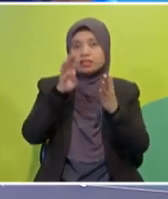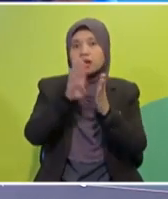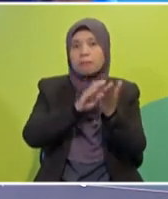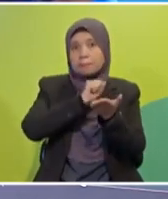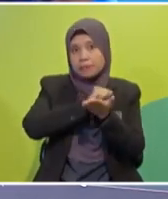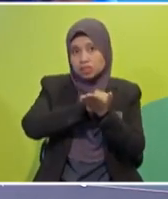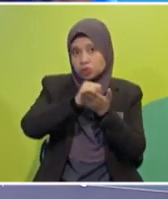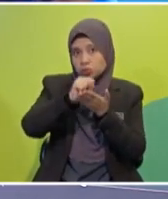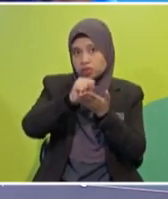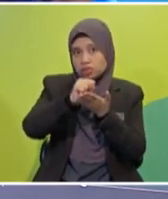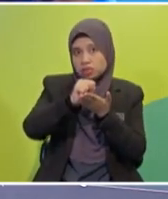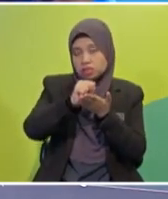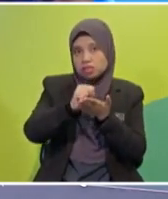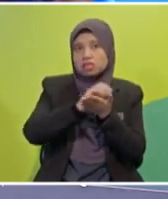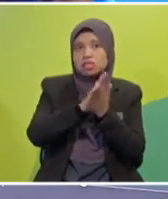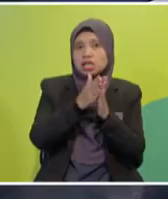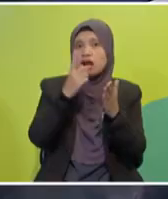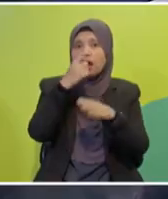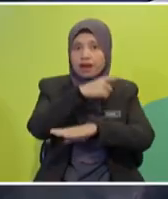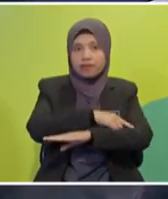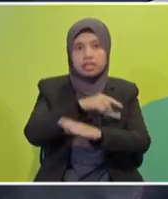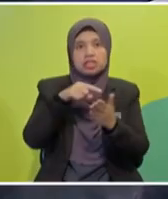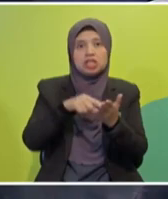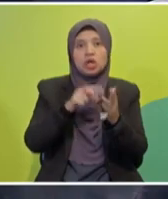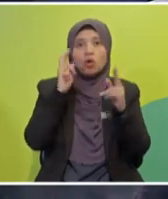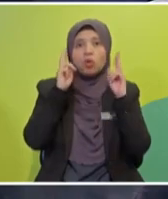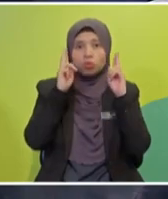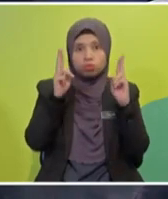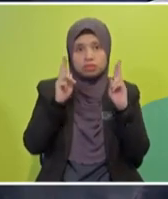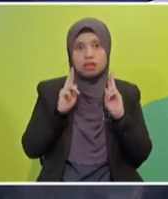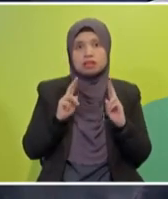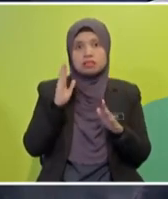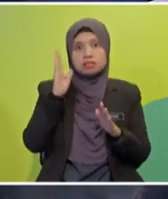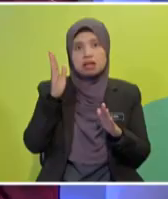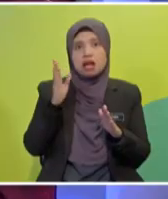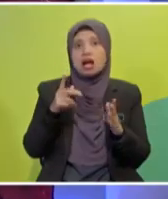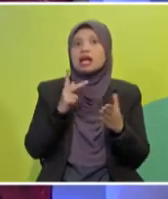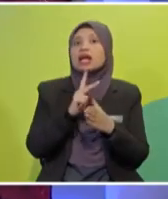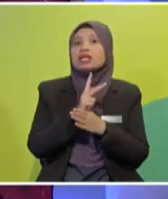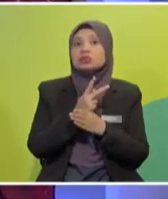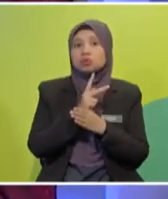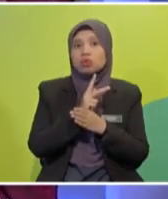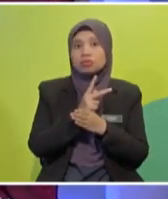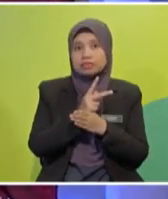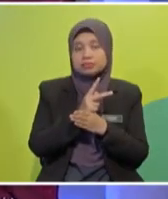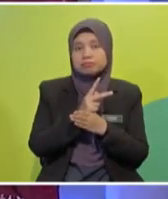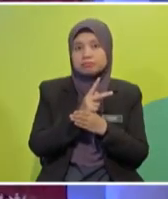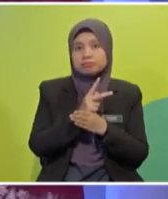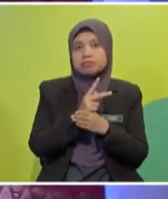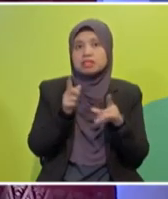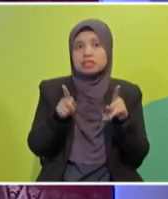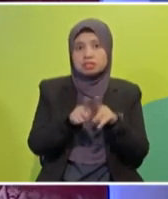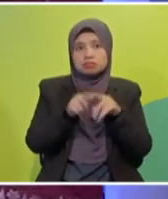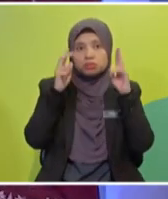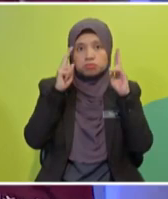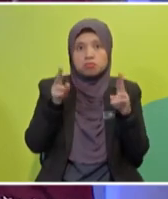Ustazah, apakah yang akan Ustazah kongsikan? Okey, baik. Jom kita teruskan sesi pembelajaran kita hari ini. Bersama dengan Ustazah,